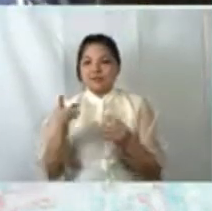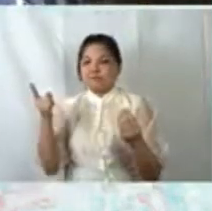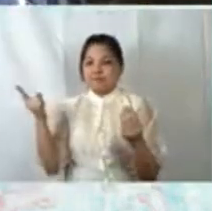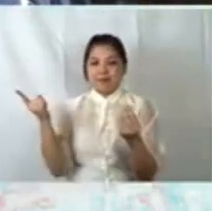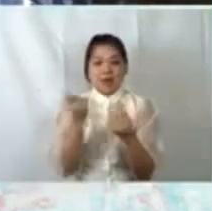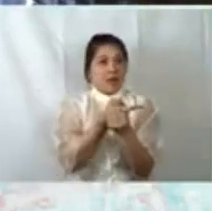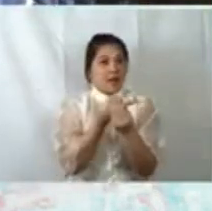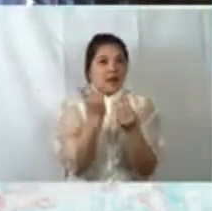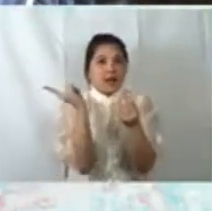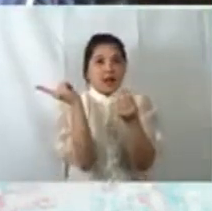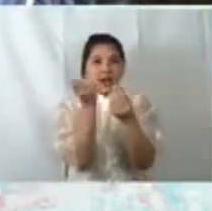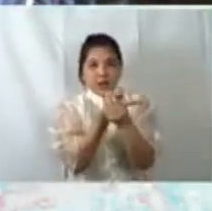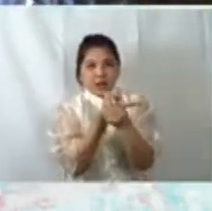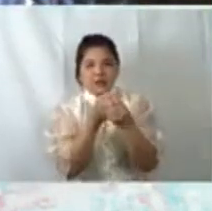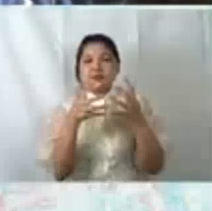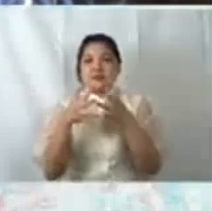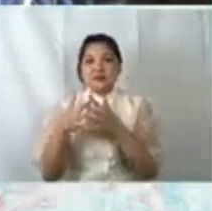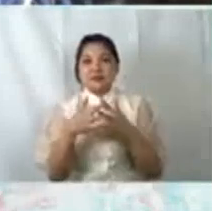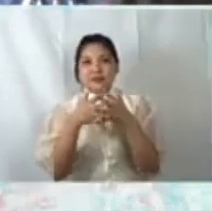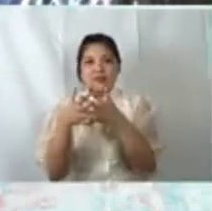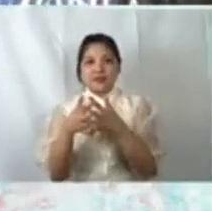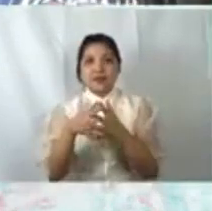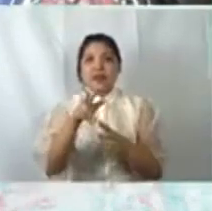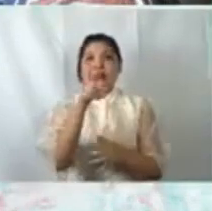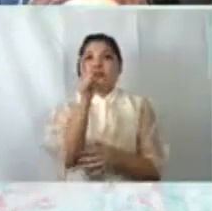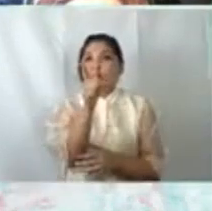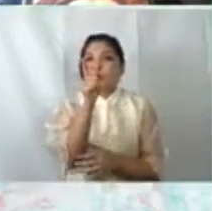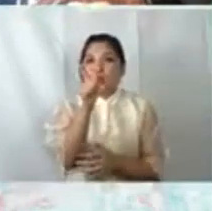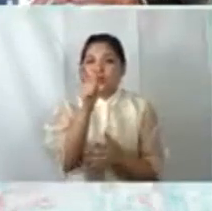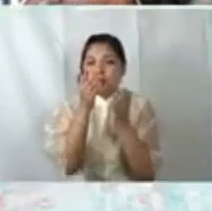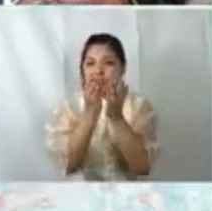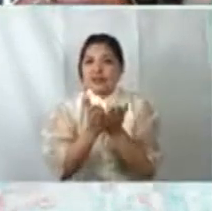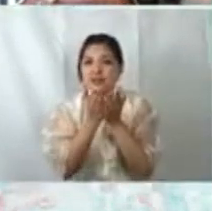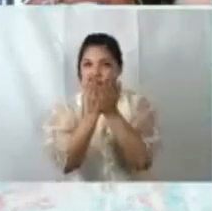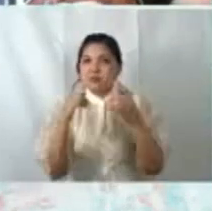mga Amerikano ang 20 ships ng Espanya,